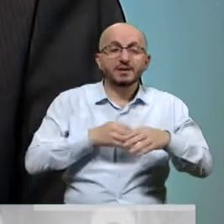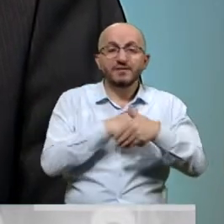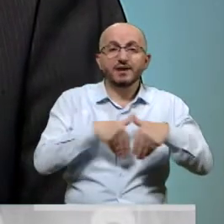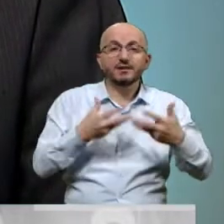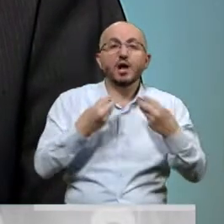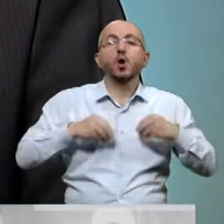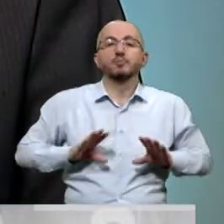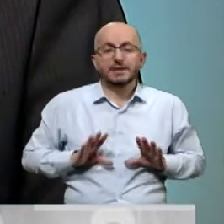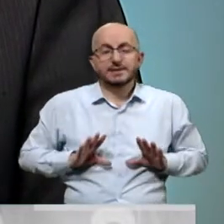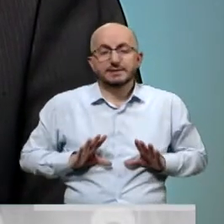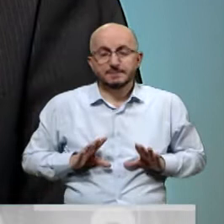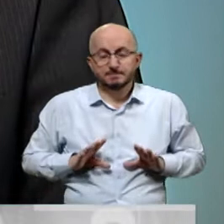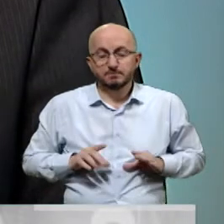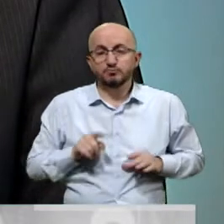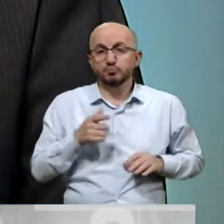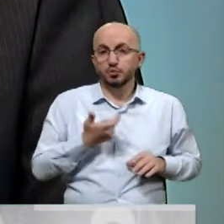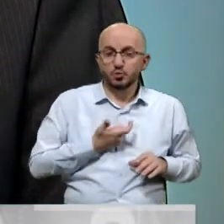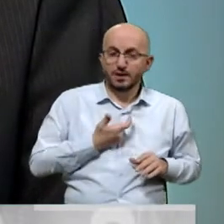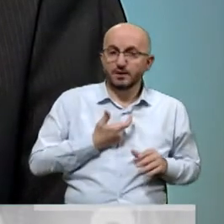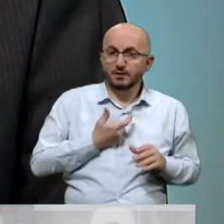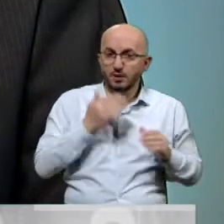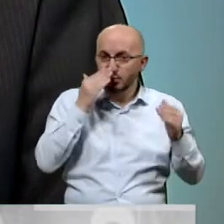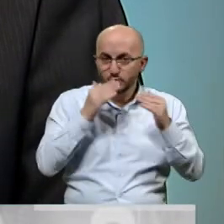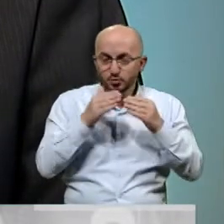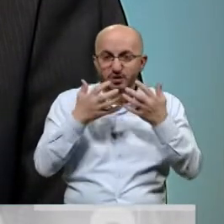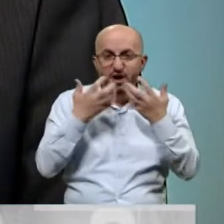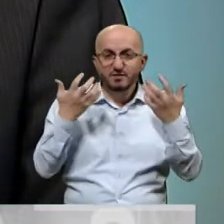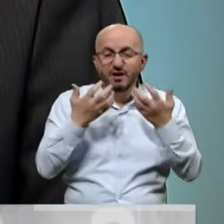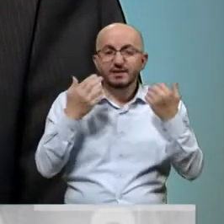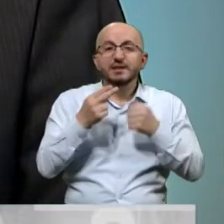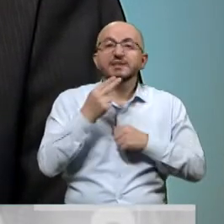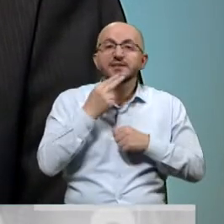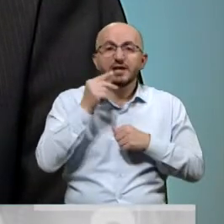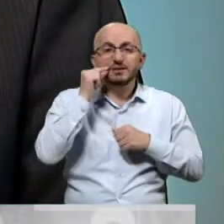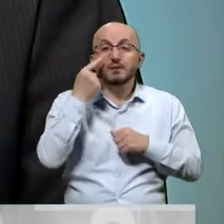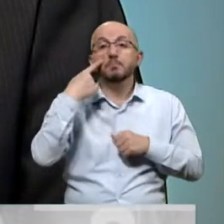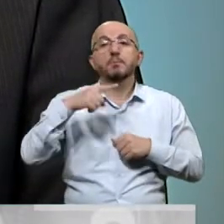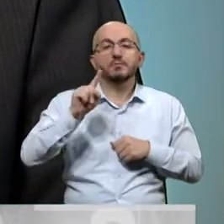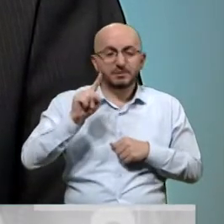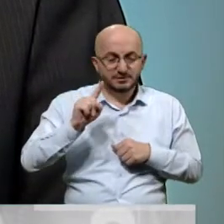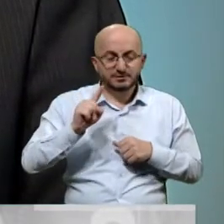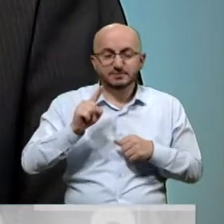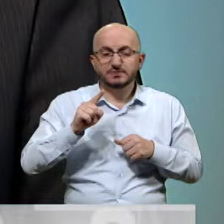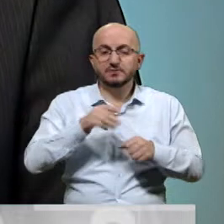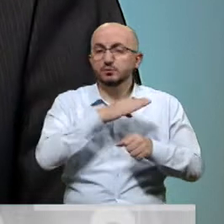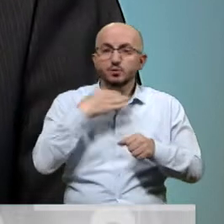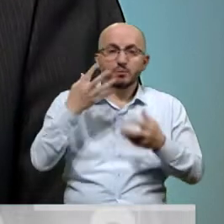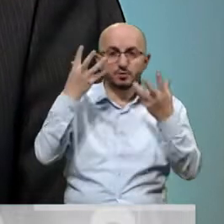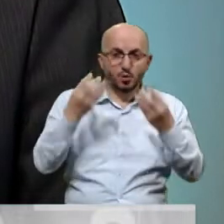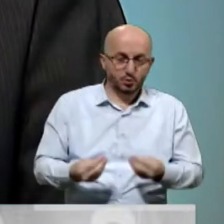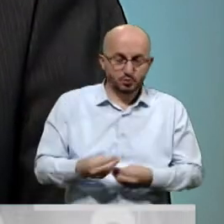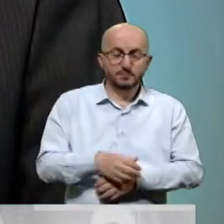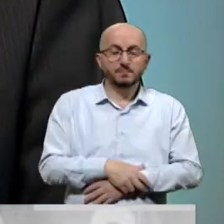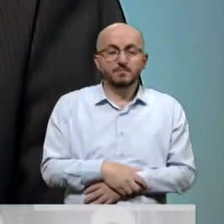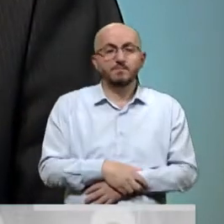bulunmasın. Bu şartlarını taşıyan hayvanların cinsine bakmaksızın erkeği de dişisi de kurban